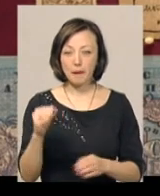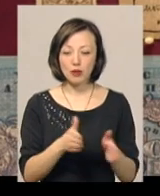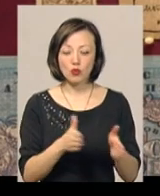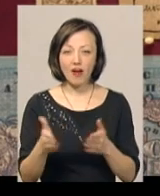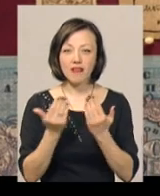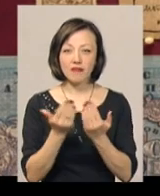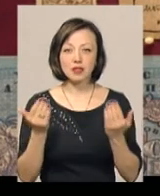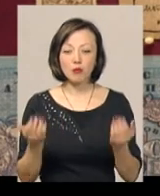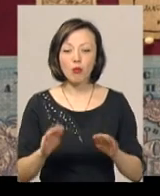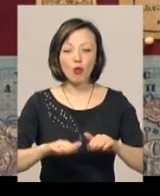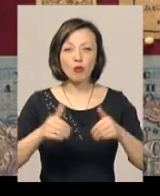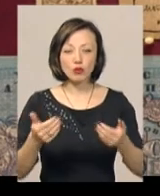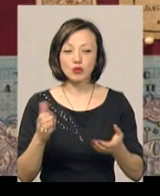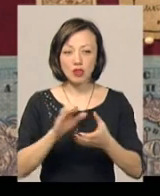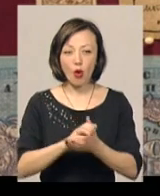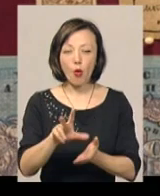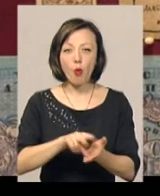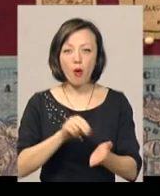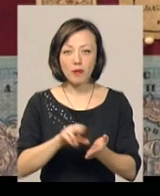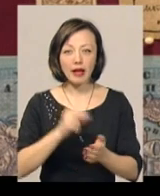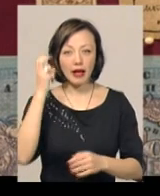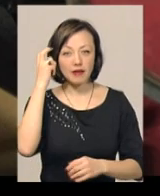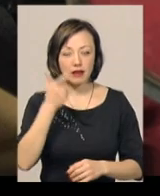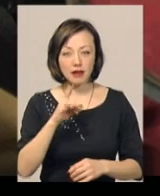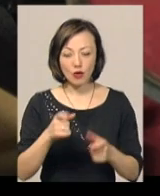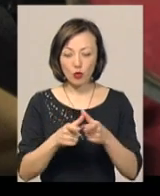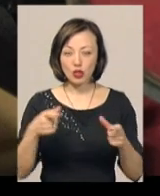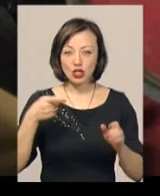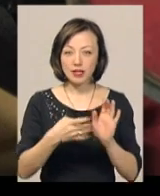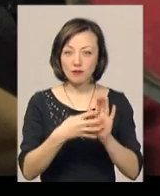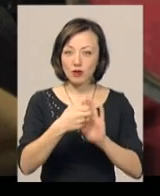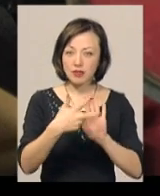Відвідувачам пропонують ознайомитися з копією київської гривні, купюрами